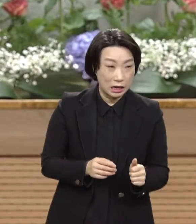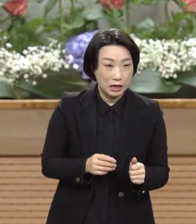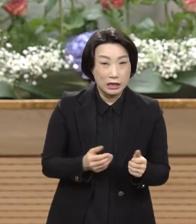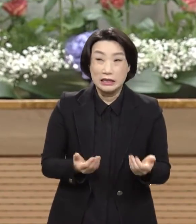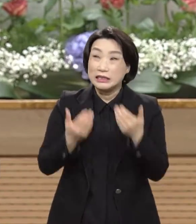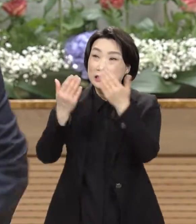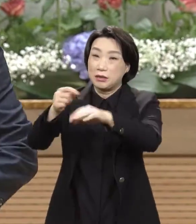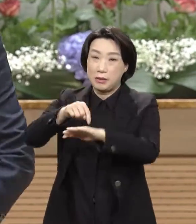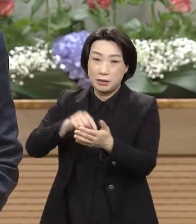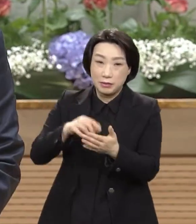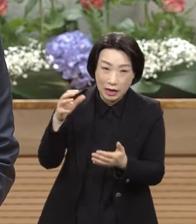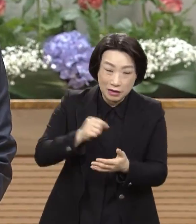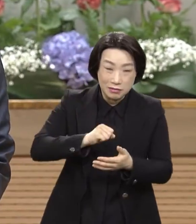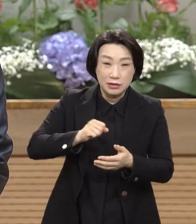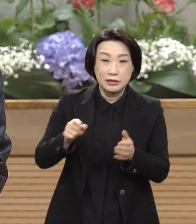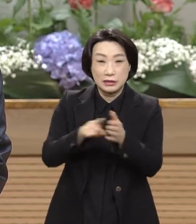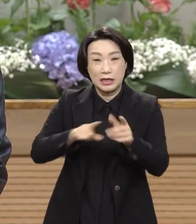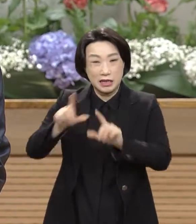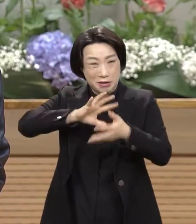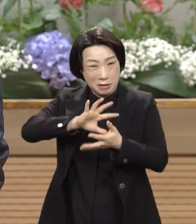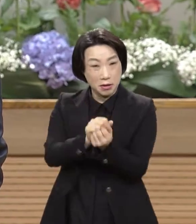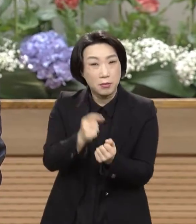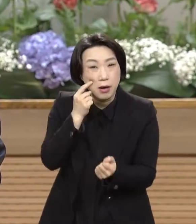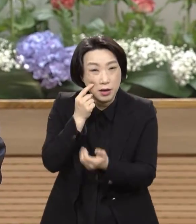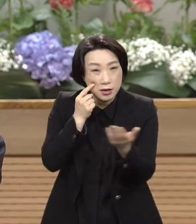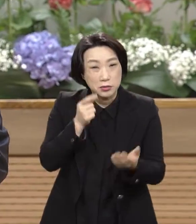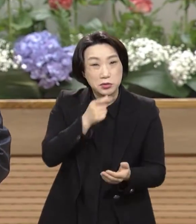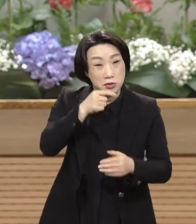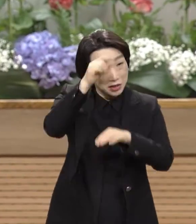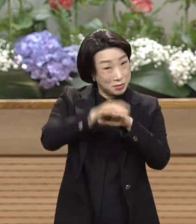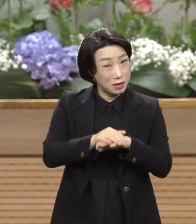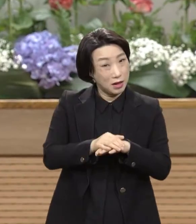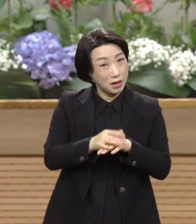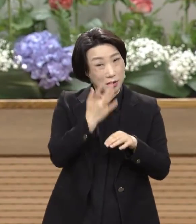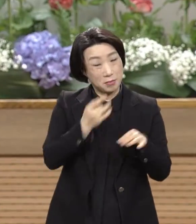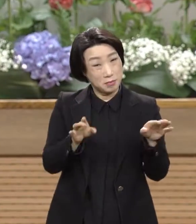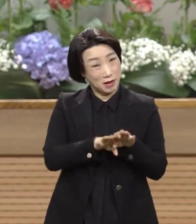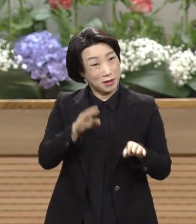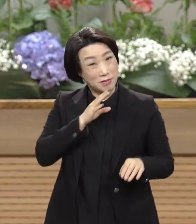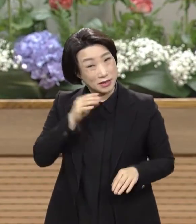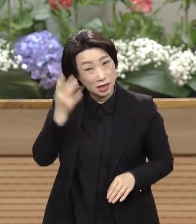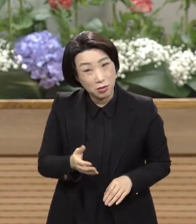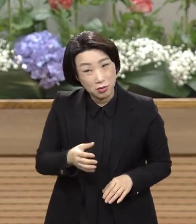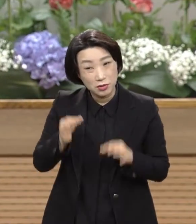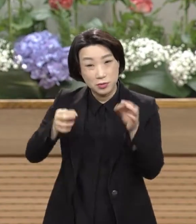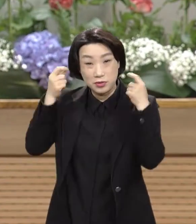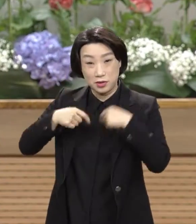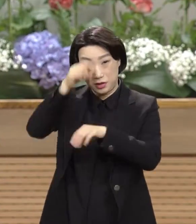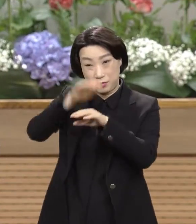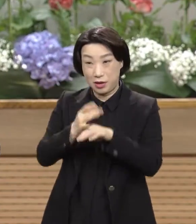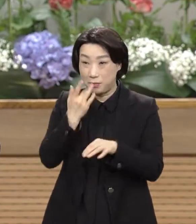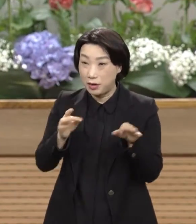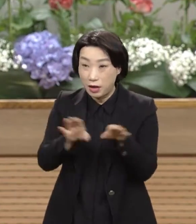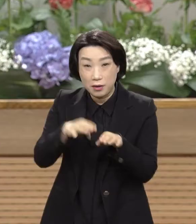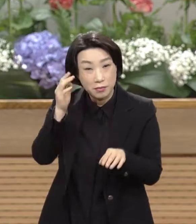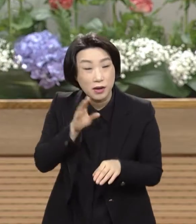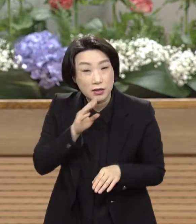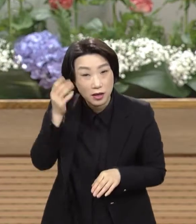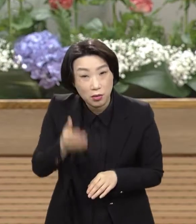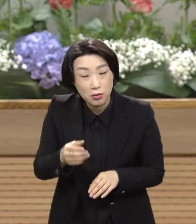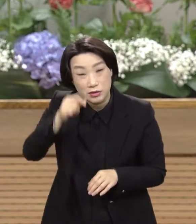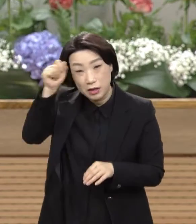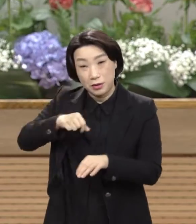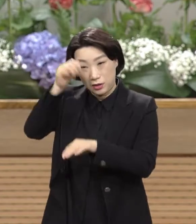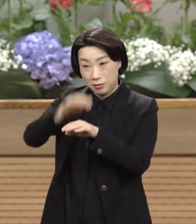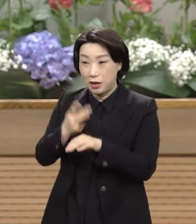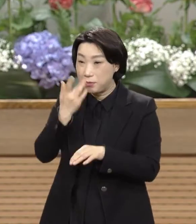신앙생활 한다면 3일 예배를 누가 안 나와? 금요 철회를 누가 안 나와? 새벽 기도를 누가 안